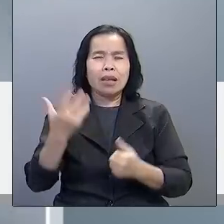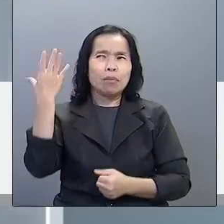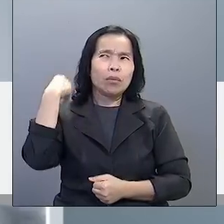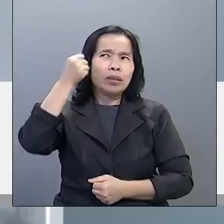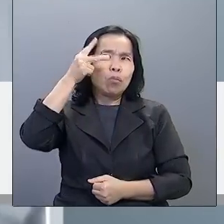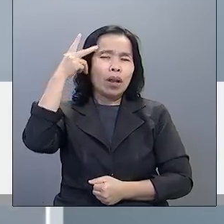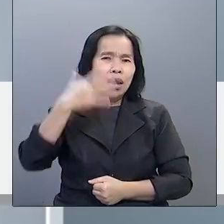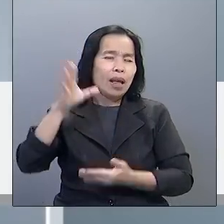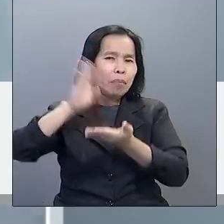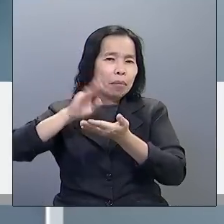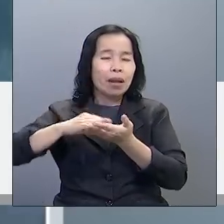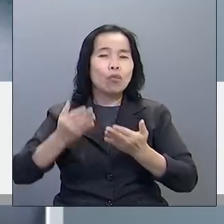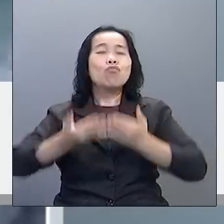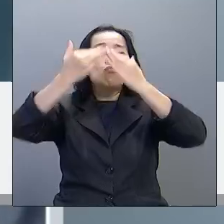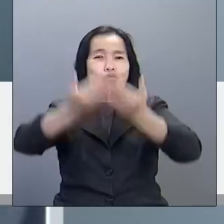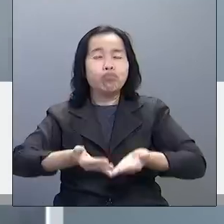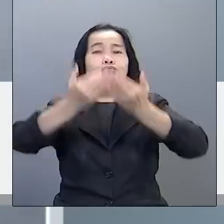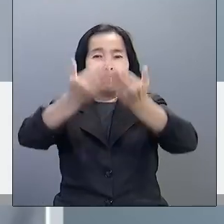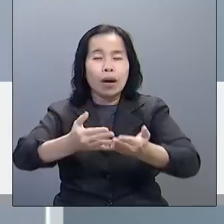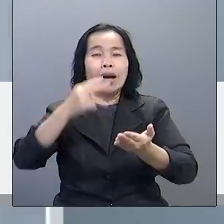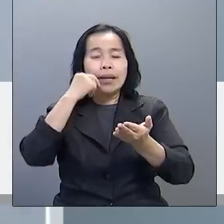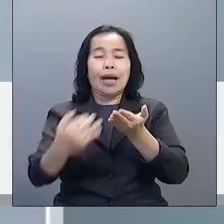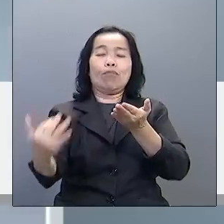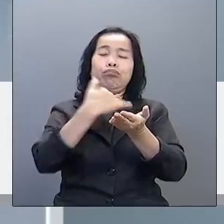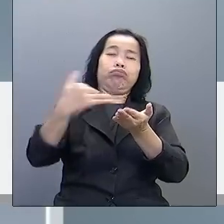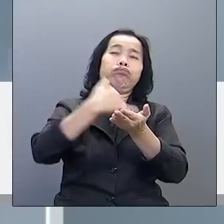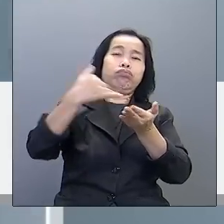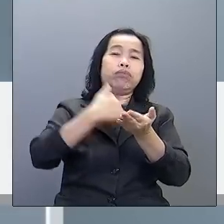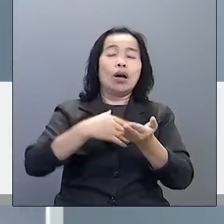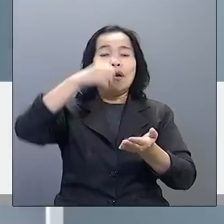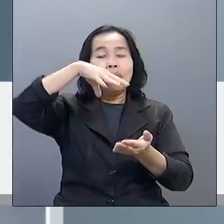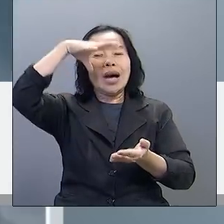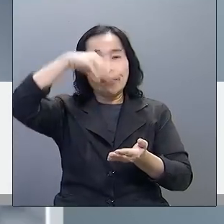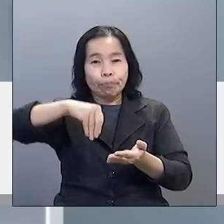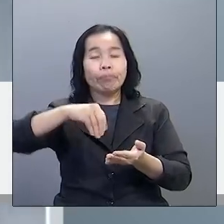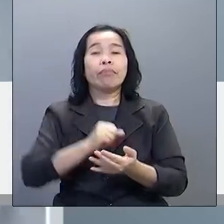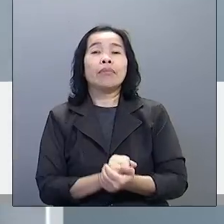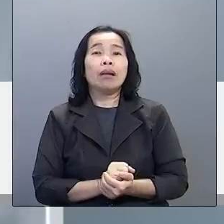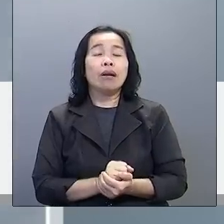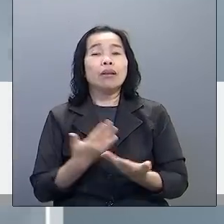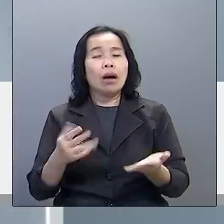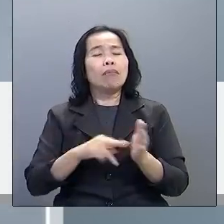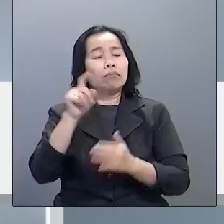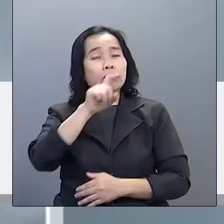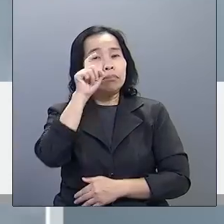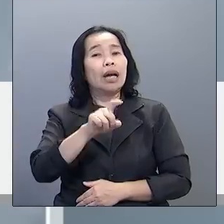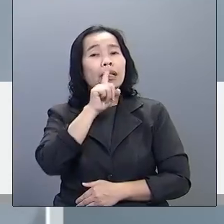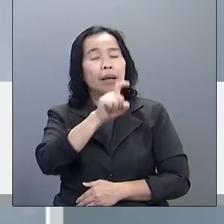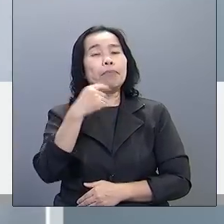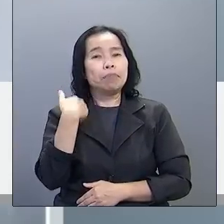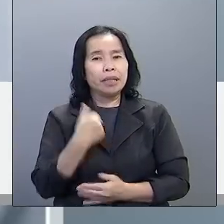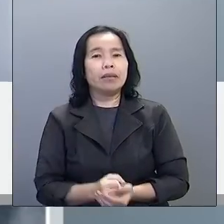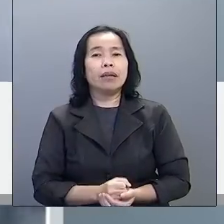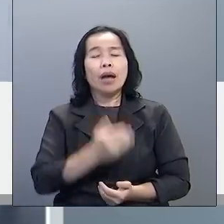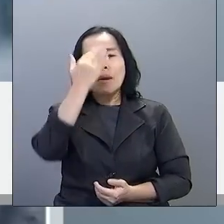คือเรือเผชิญกับคลื่นลมแรงน้ำเข้าเรือมากจนระบบไฟฟ้าขัดข้องและเรือดับนี่ก็กลายเป็นคำถามขึ้นมาอีกอย่างที่ท